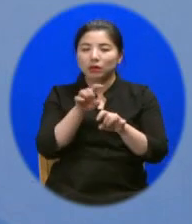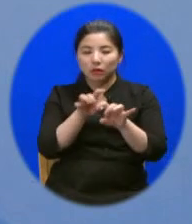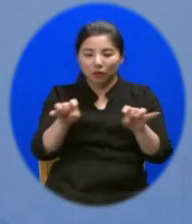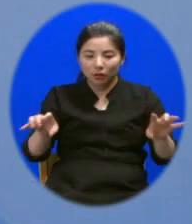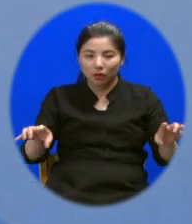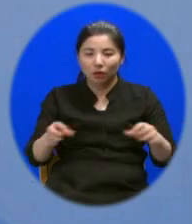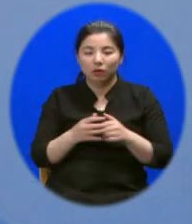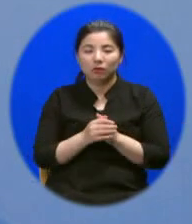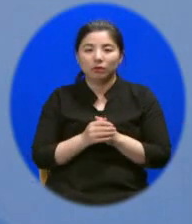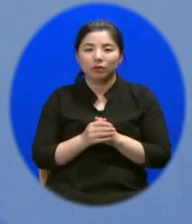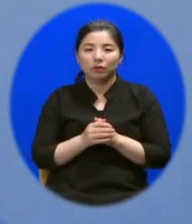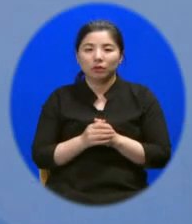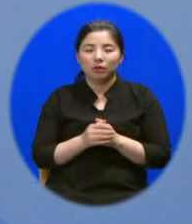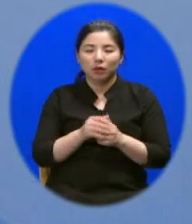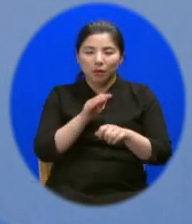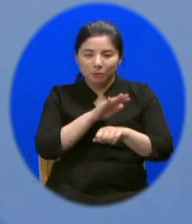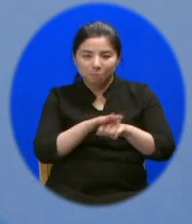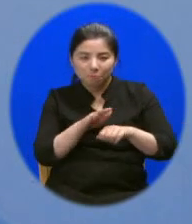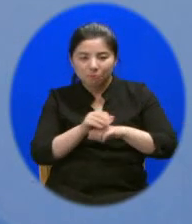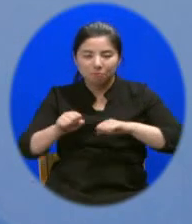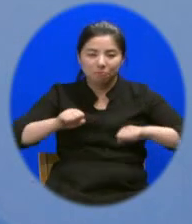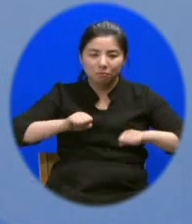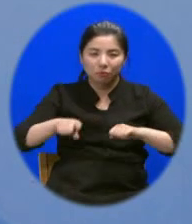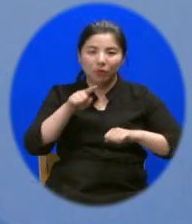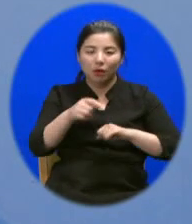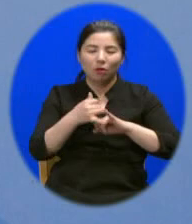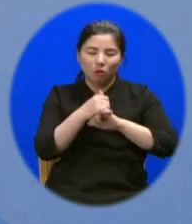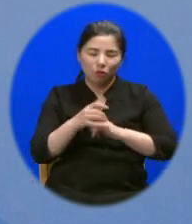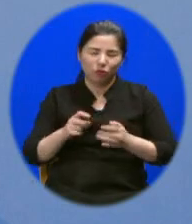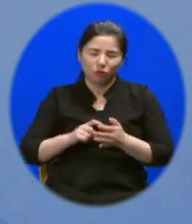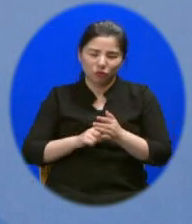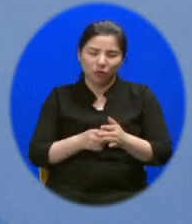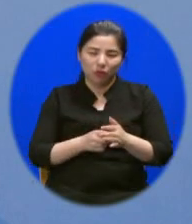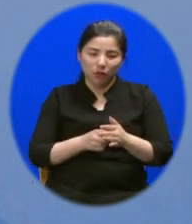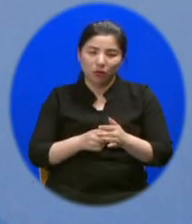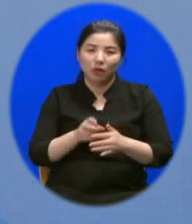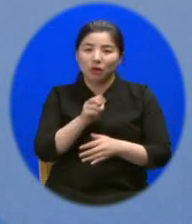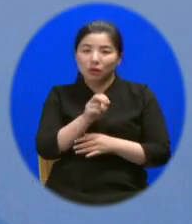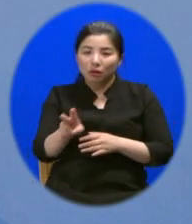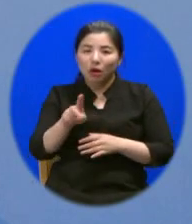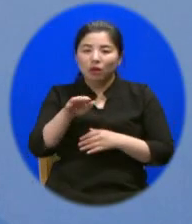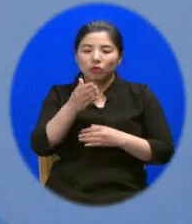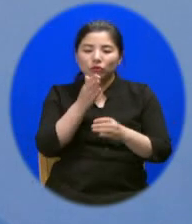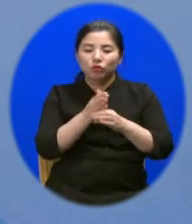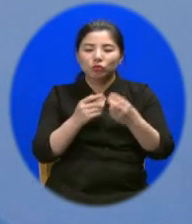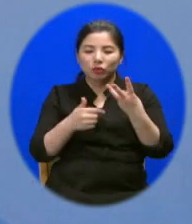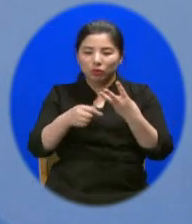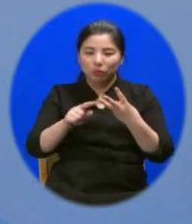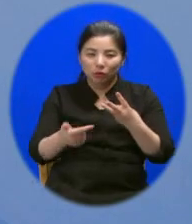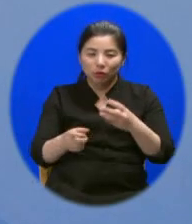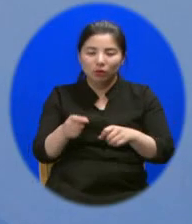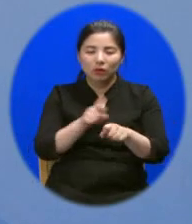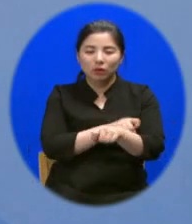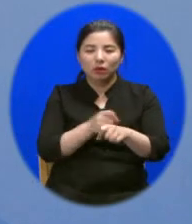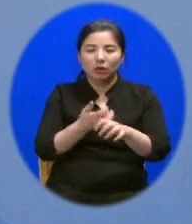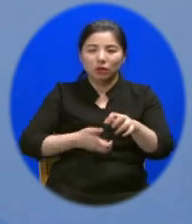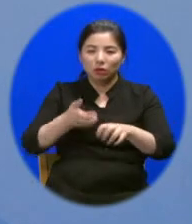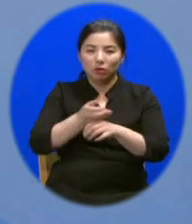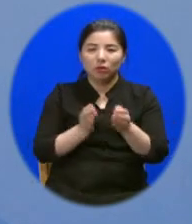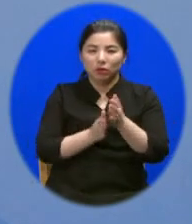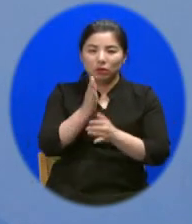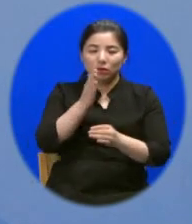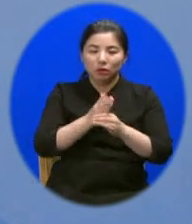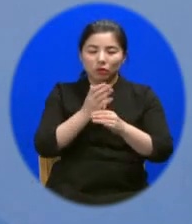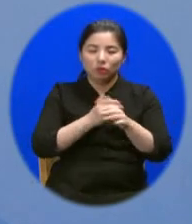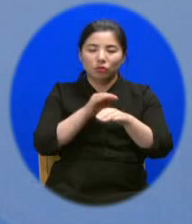또 대응해서 이것이 반드시 추진돼야 만 우리 그 중부 3군 특히 혁신도시를 중심으로 한 균형